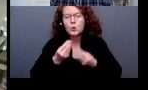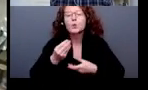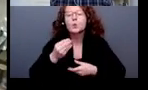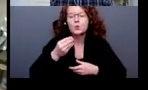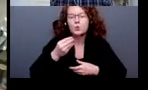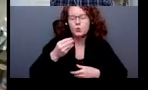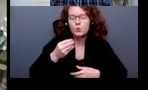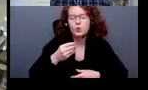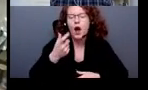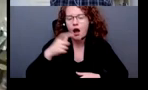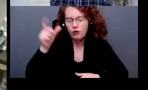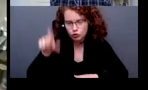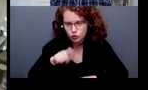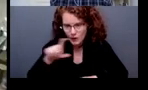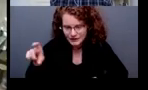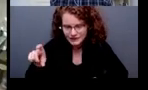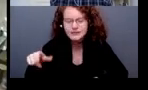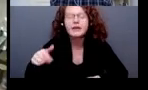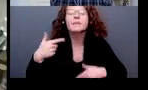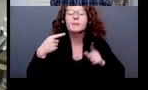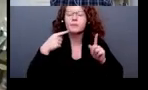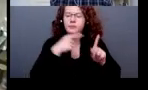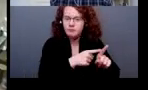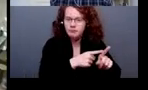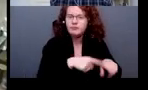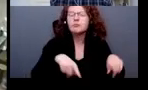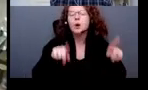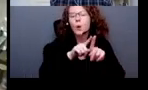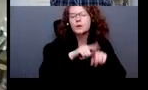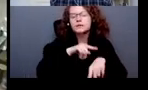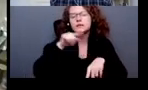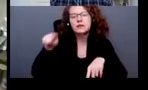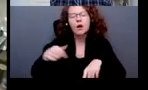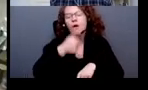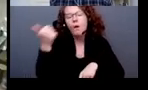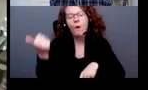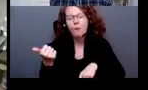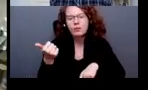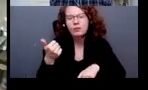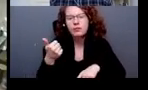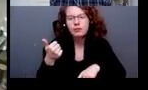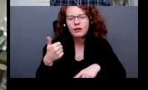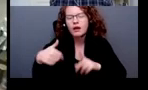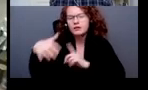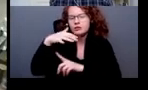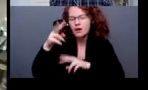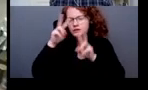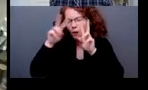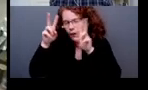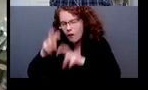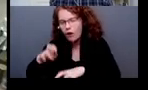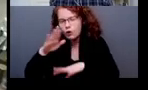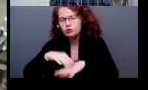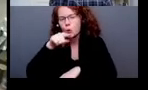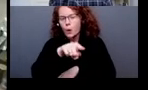portraits dont je vous ai parlé, on a fait un 17e portrait qui n'est pas vraiment lié à une personne, mais lié à ce centre commercial de Wakiangbei.